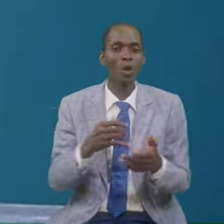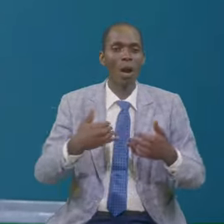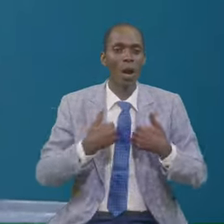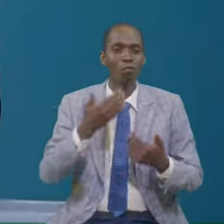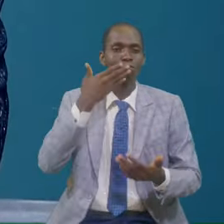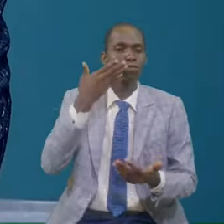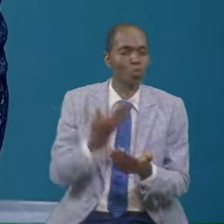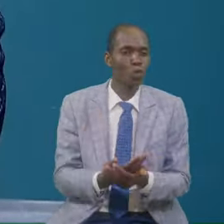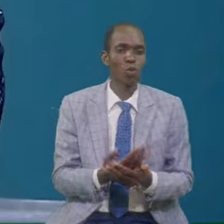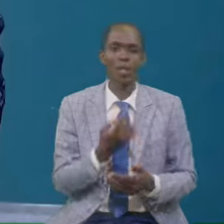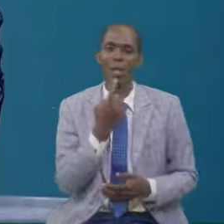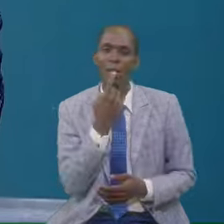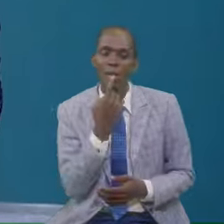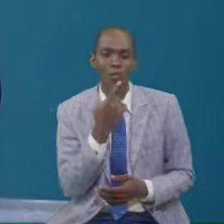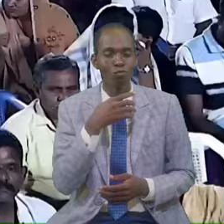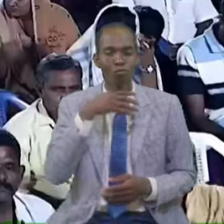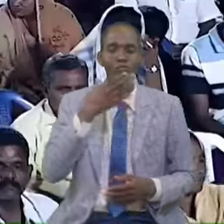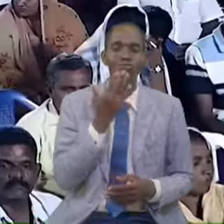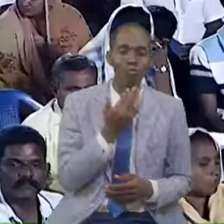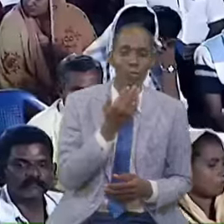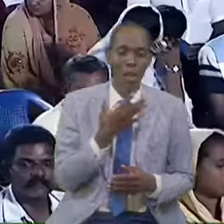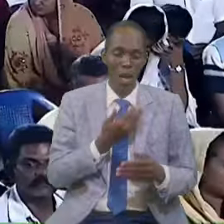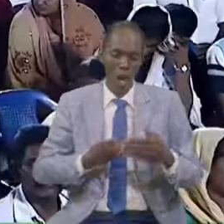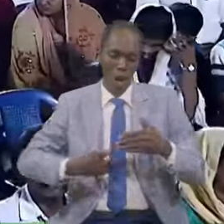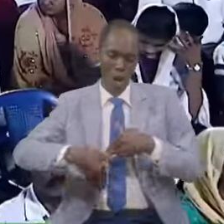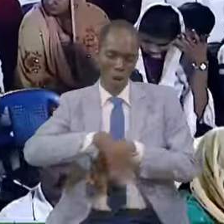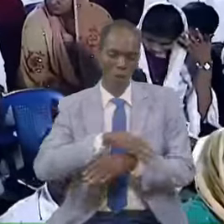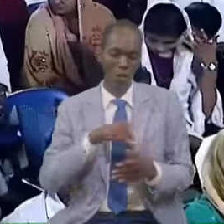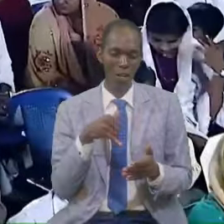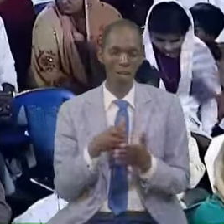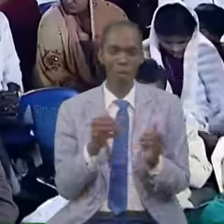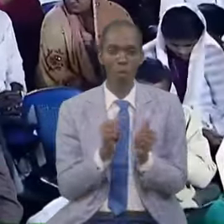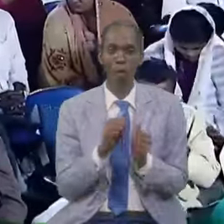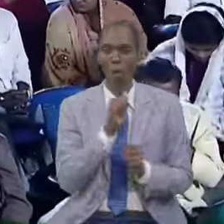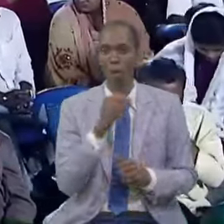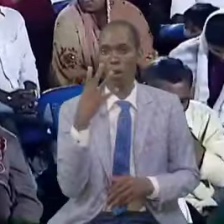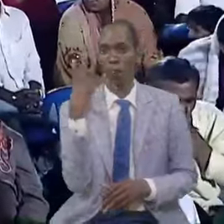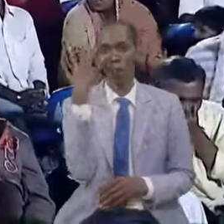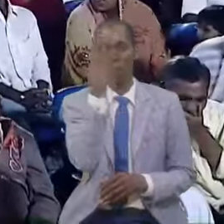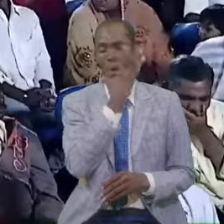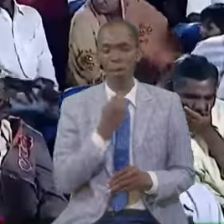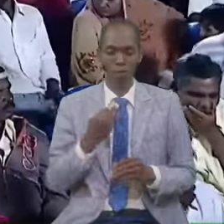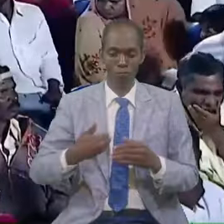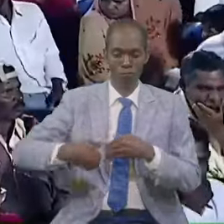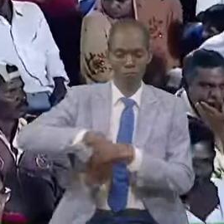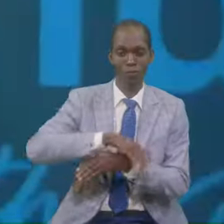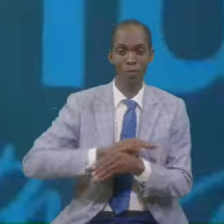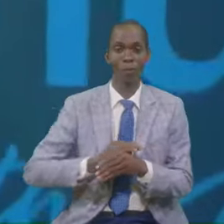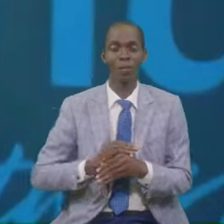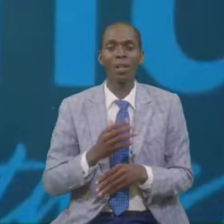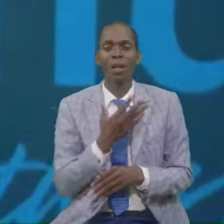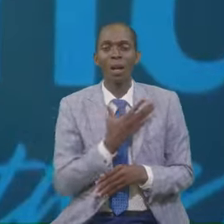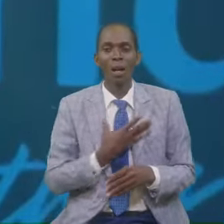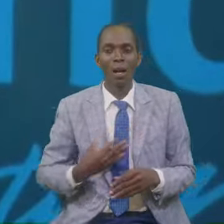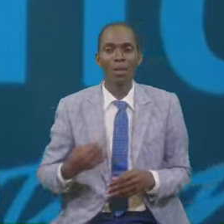వళ్ళిస్తాడు. He covers it with a beautiful wrap. చాలా సౌందర్యవంతంగా దాన్ని అలంకరిస్తాడు. And it looks